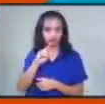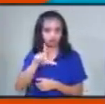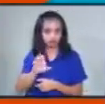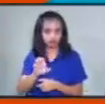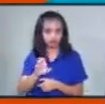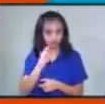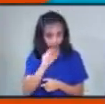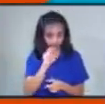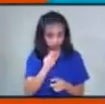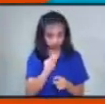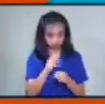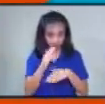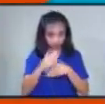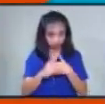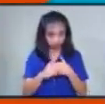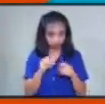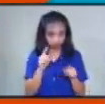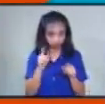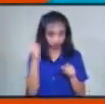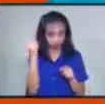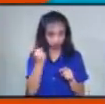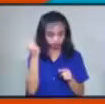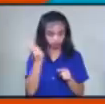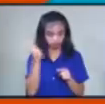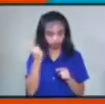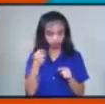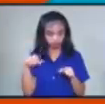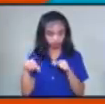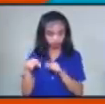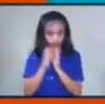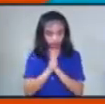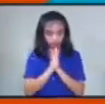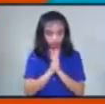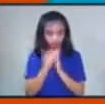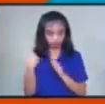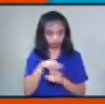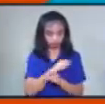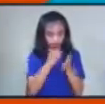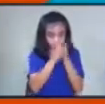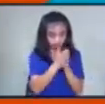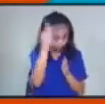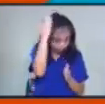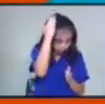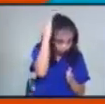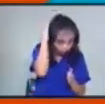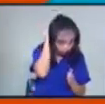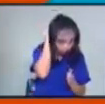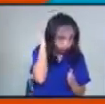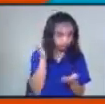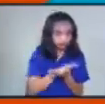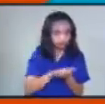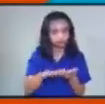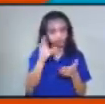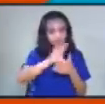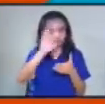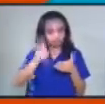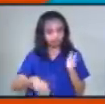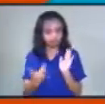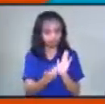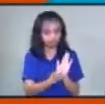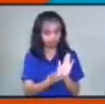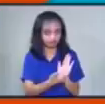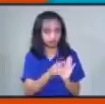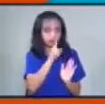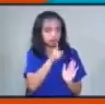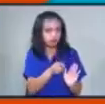Kailangan pa ba, sir, dadaanin natin sa Santong Paspasan? Ito po, Santong Dasalan. Kami po, nakikiusap ng maayos at kumpleto naman po sa mga ebidensya